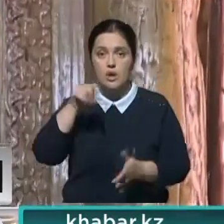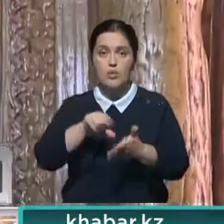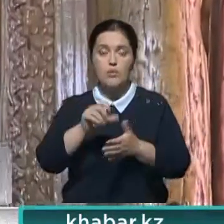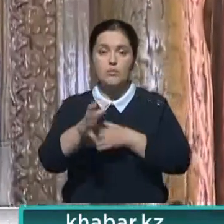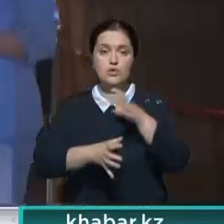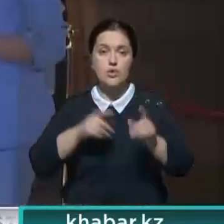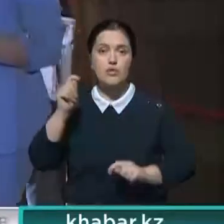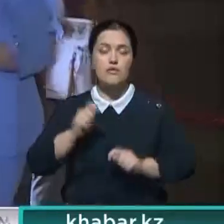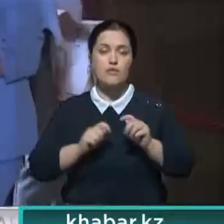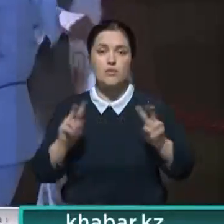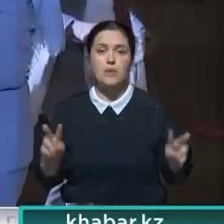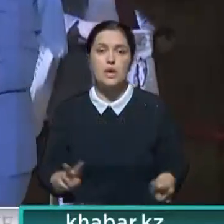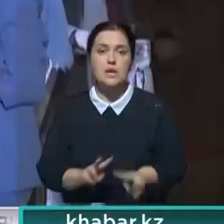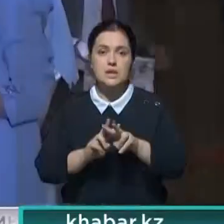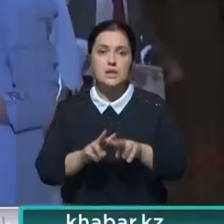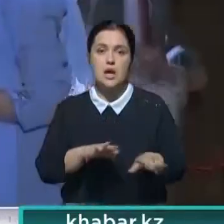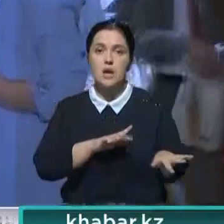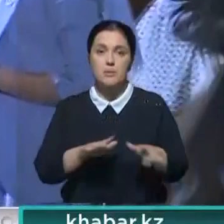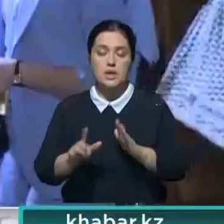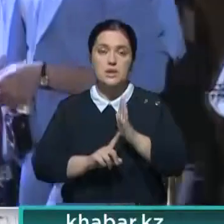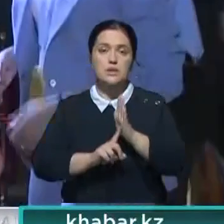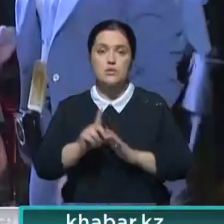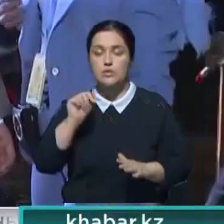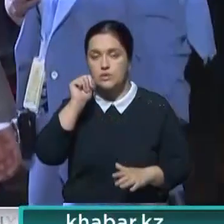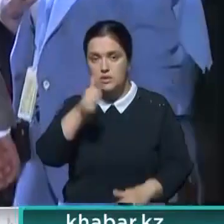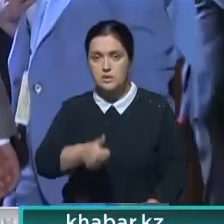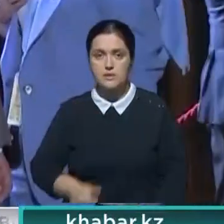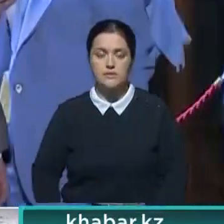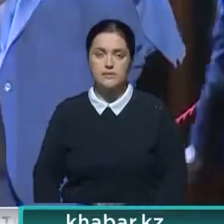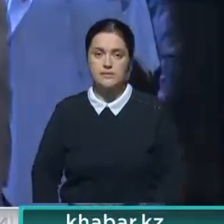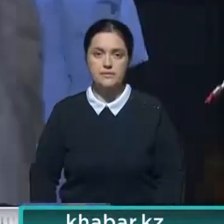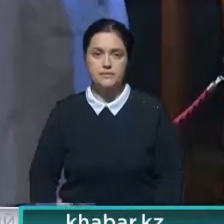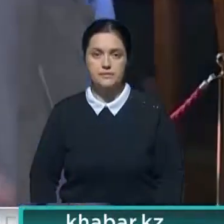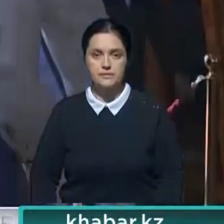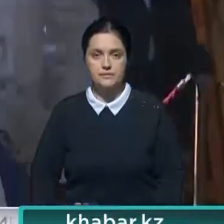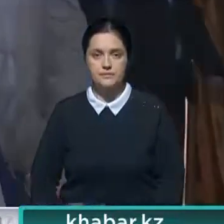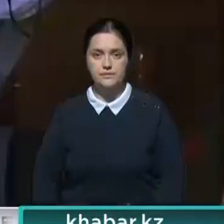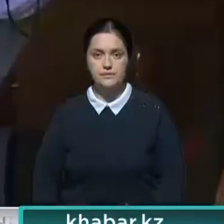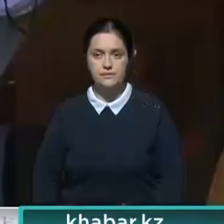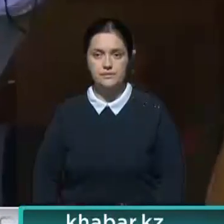участия в международном форуме «Астана». Мероприятие стартует уже завтра.